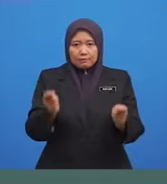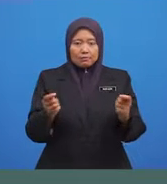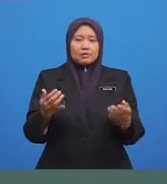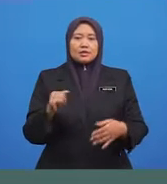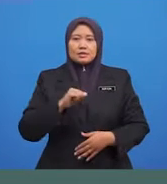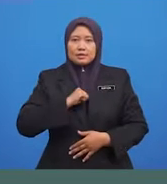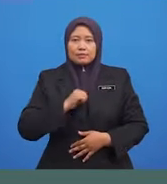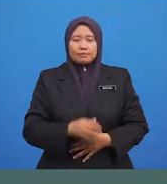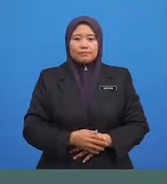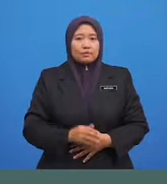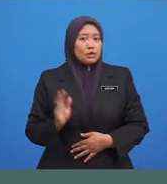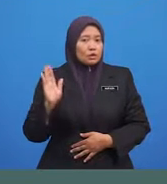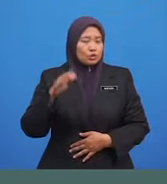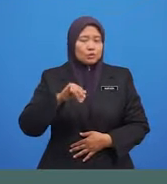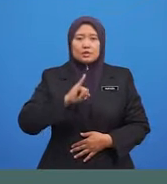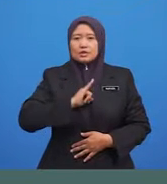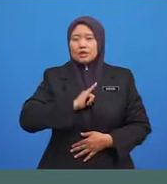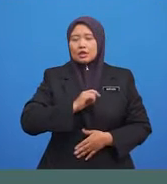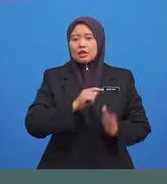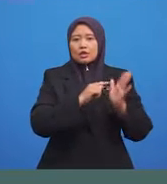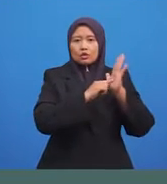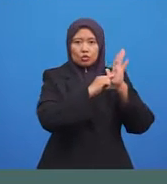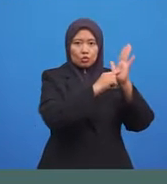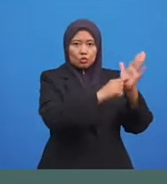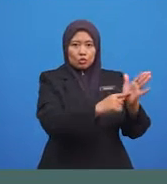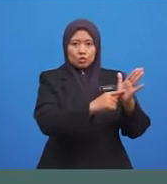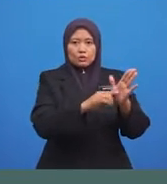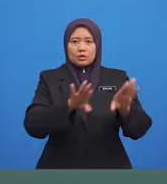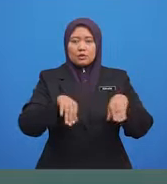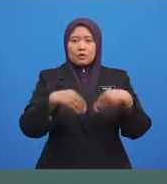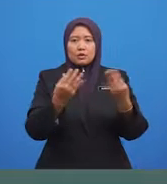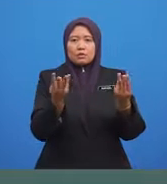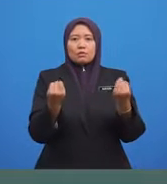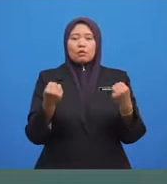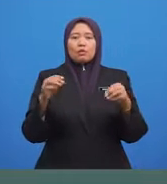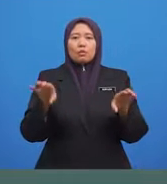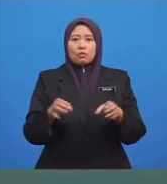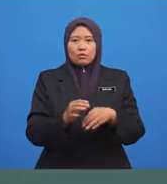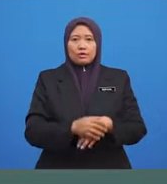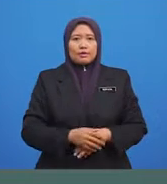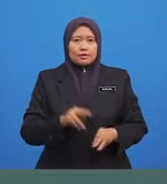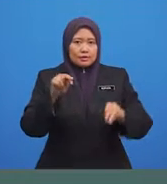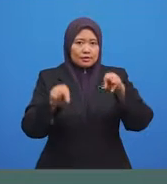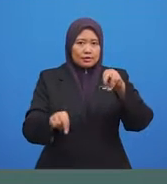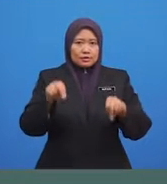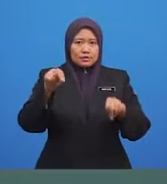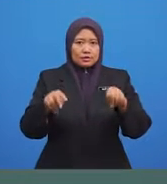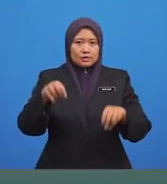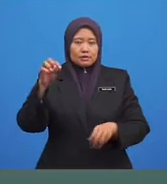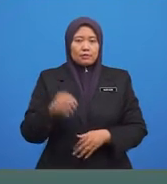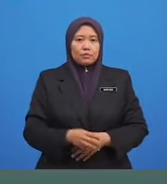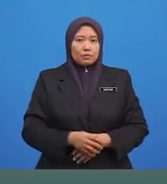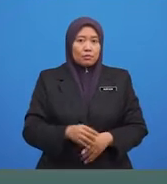Mari cikgu tunjukkan bagaimana hendak membuat neraca timbang sendiri. Mula-mula, ambil penyangkut